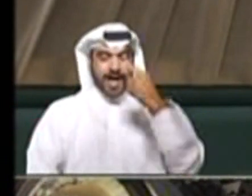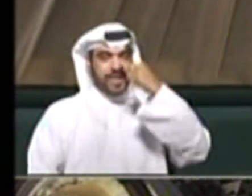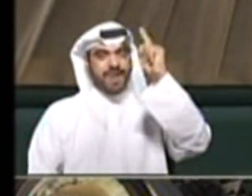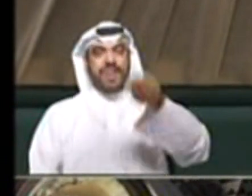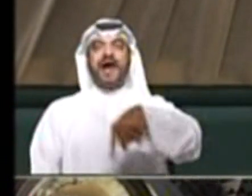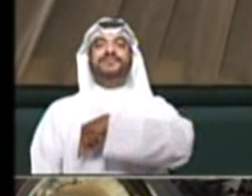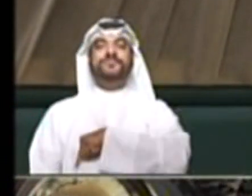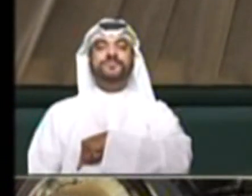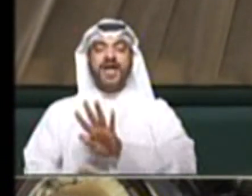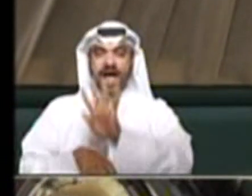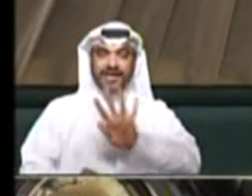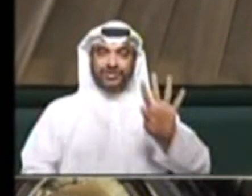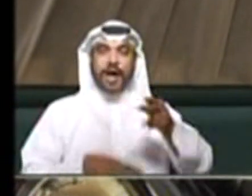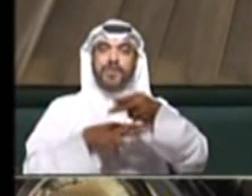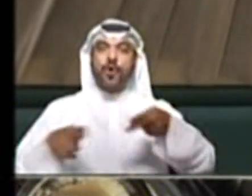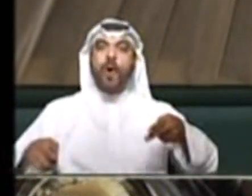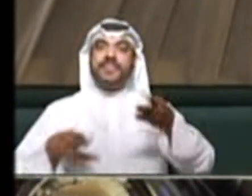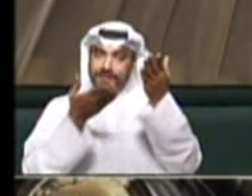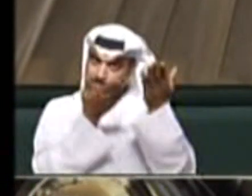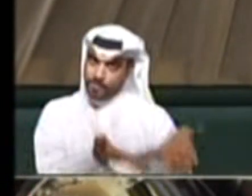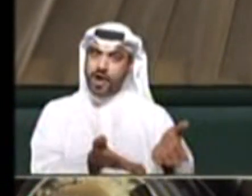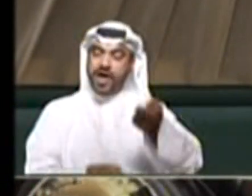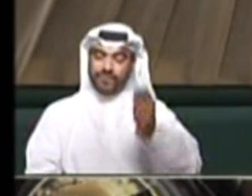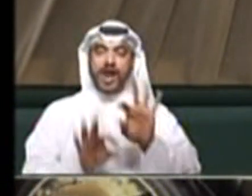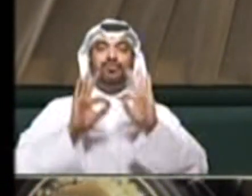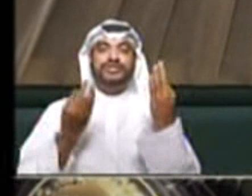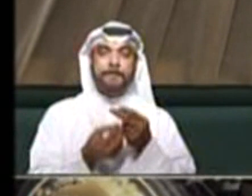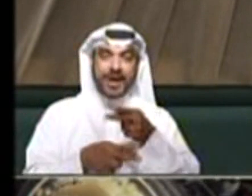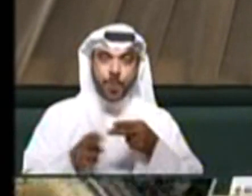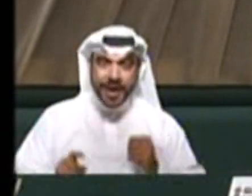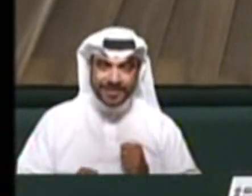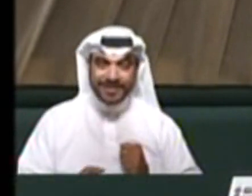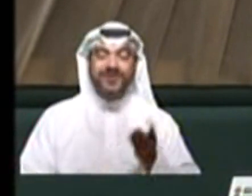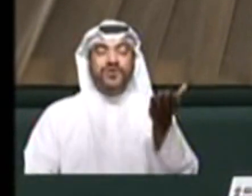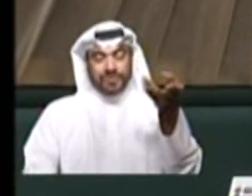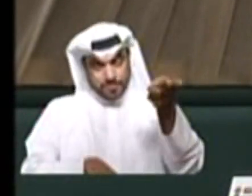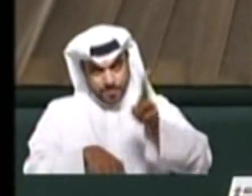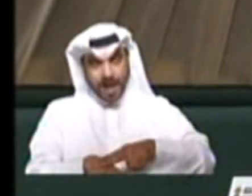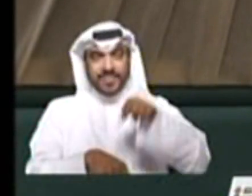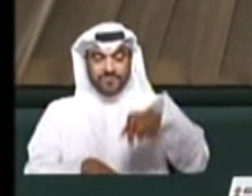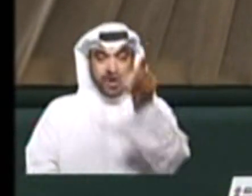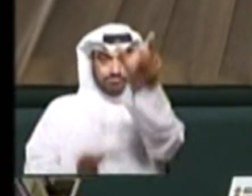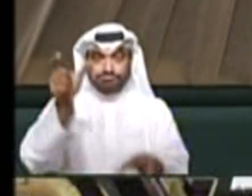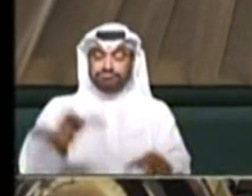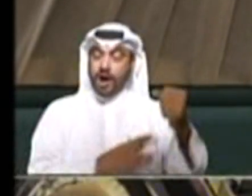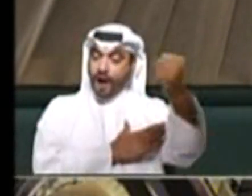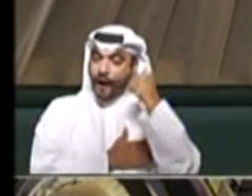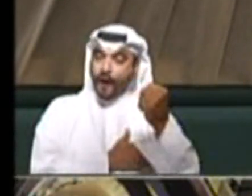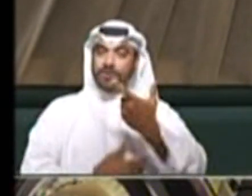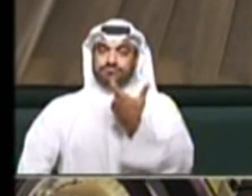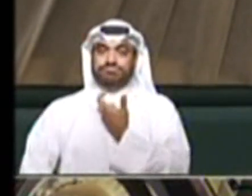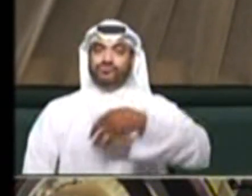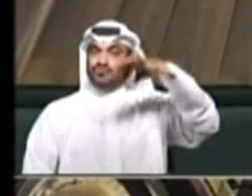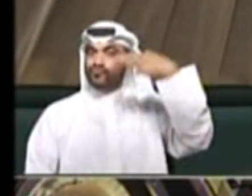الفئة تشكل ركن أصيل في المجتمع، بل أن في من هذه الفئة من تفوق على غيره